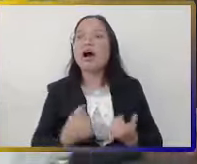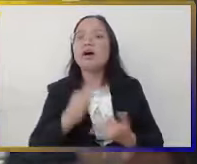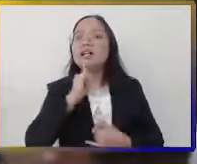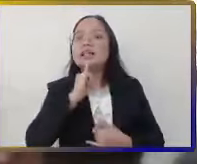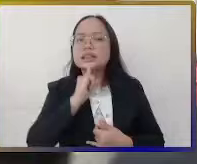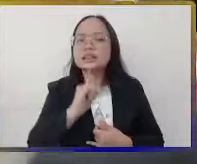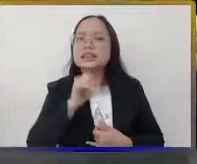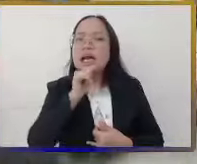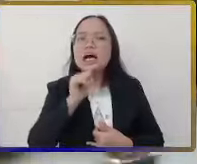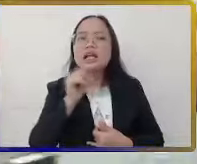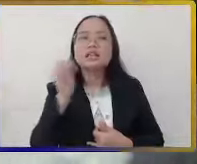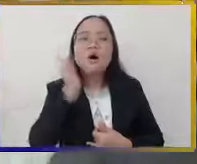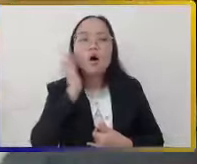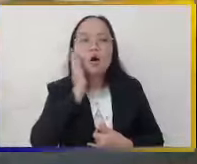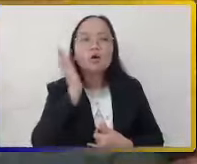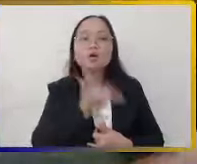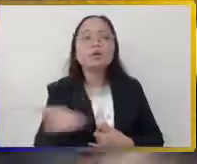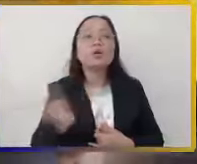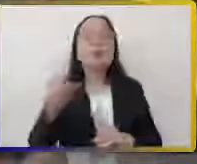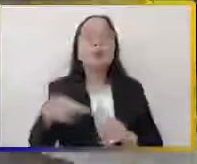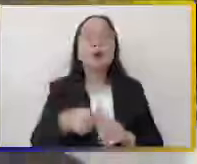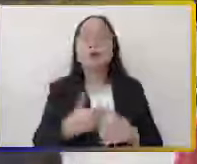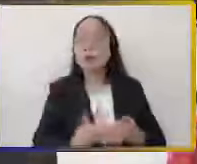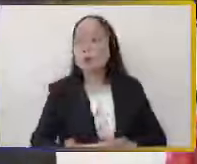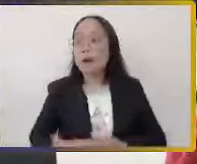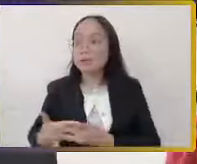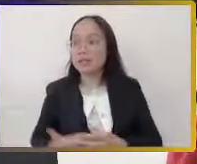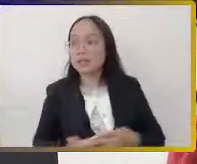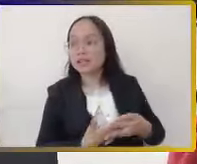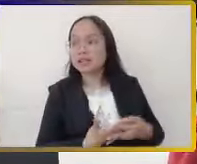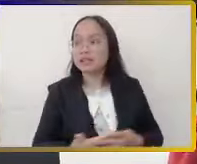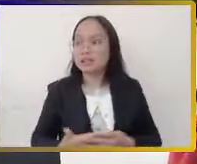kanya kilala nung baby ka pa.